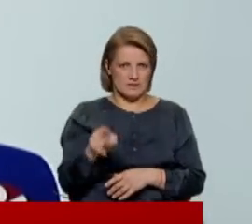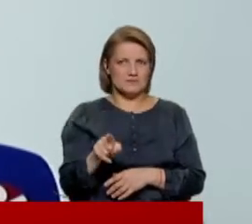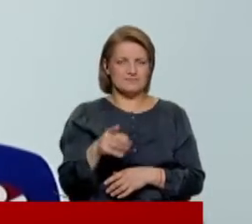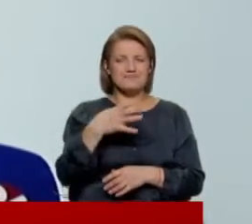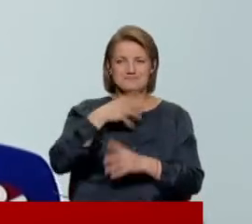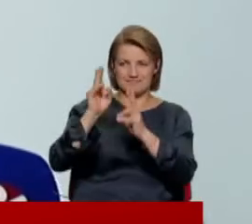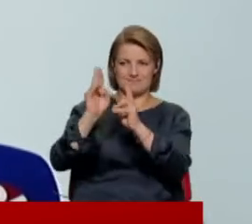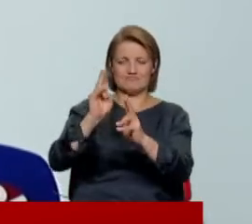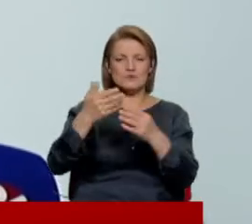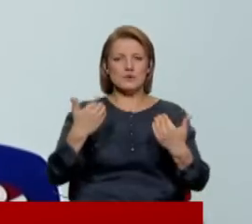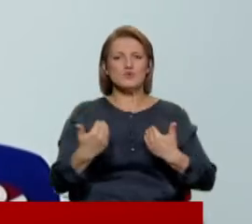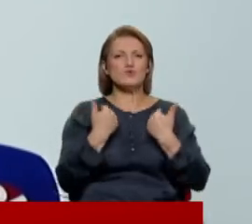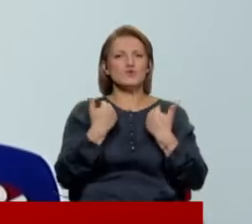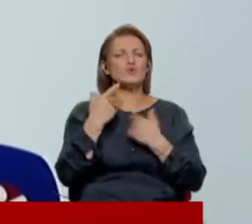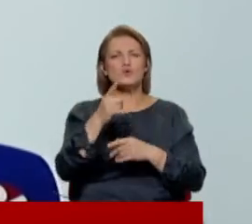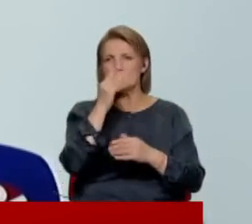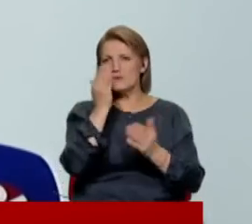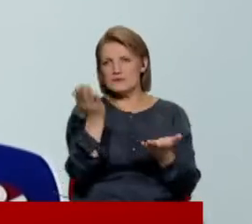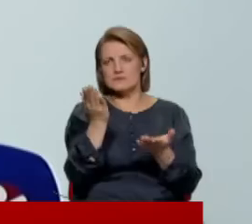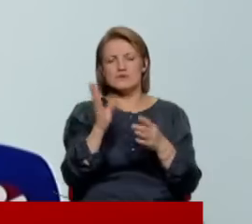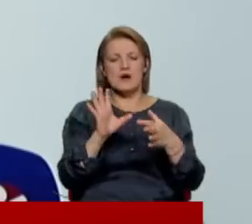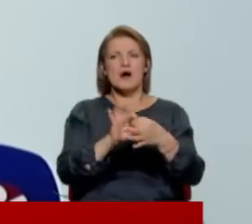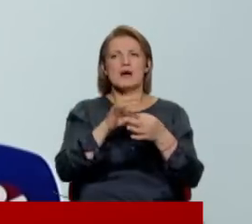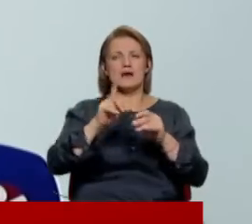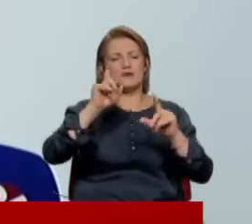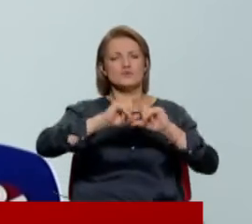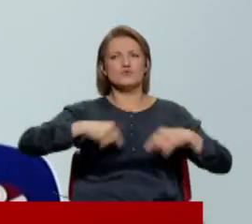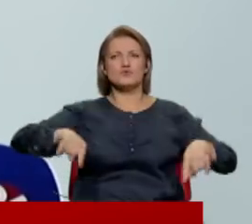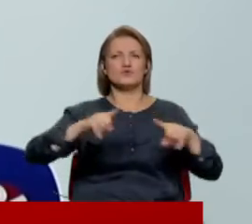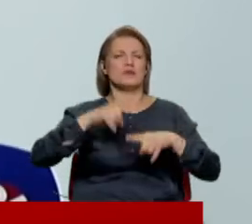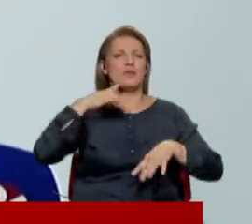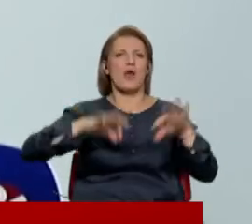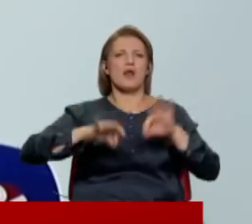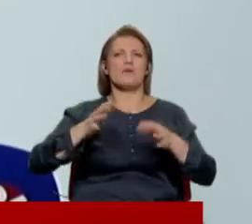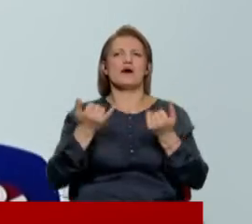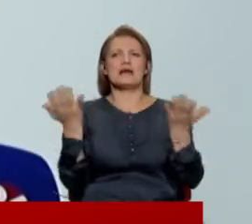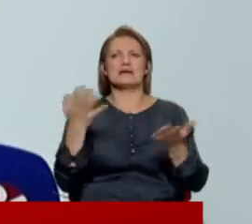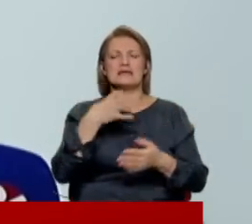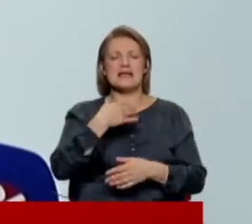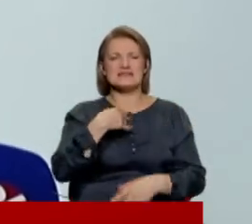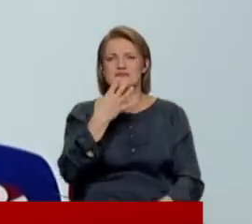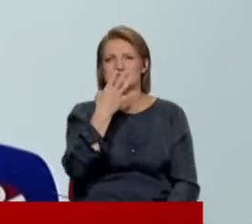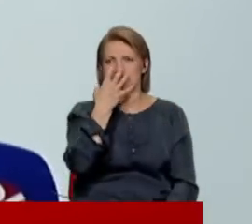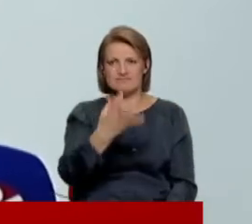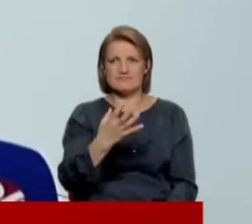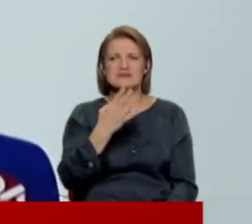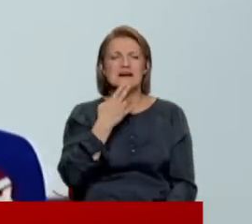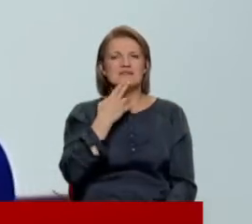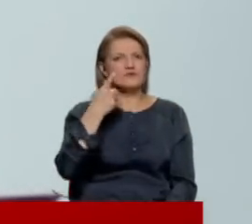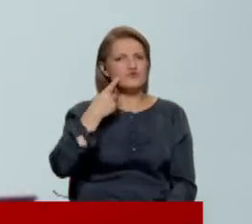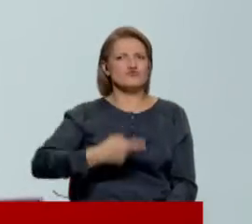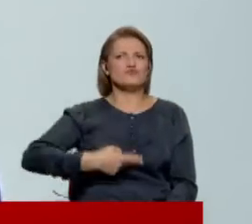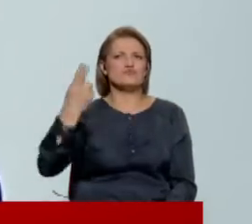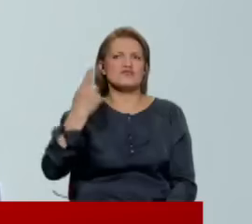kendisinin hukuki durumu nedeniyle ilgili kurularımızda değerlendirilmeli kendisinin önerisi bir kadın Cumhurbaşkanı adıyla